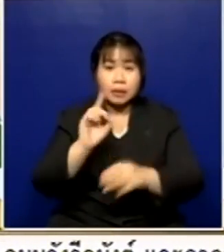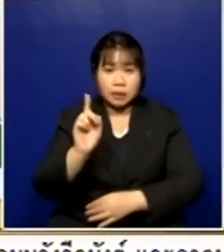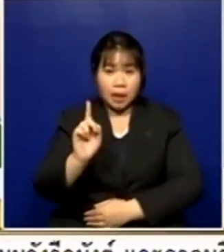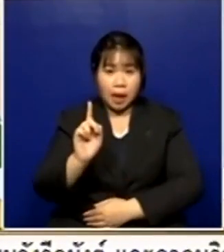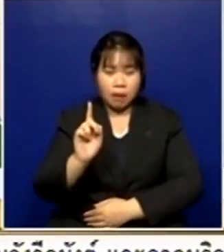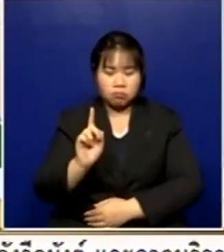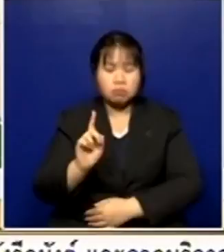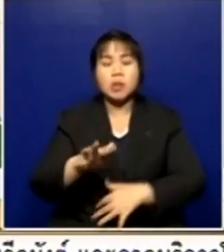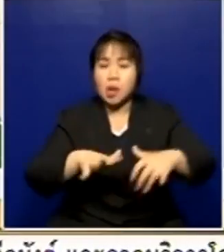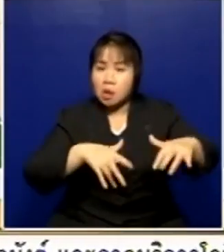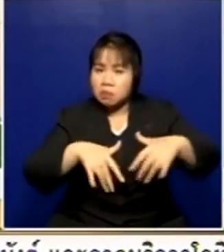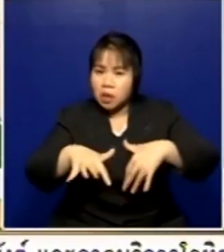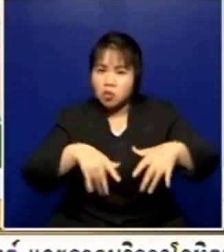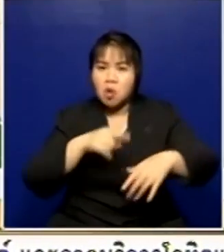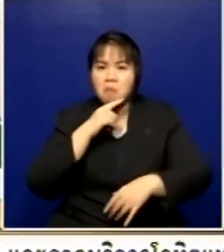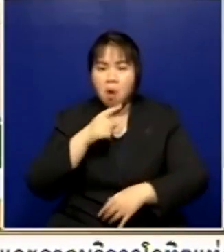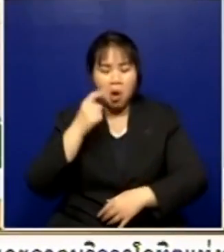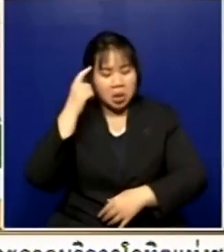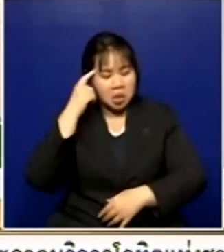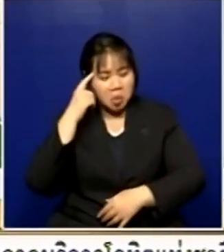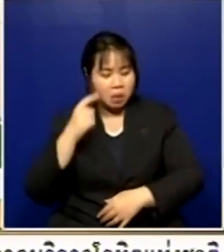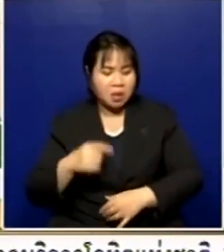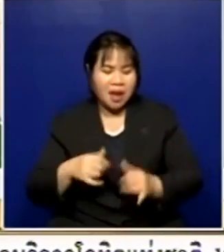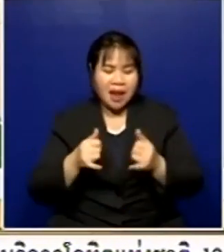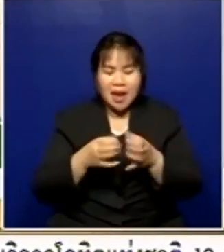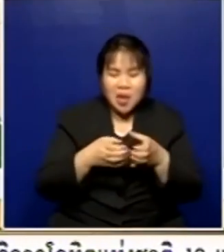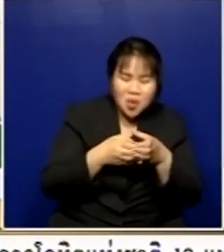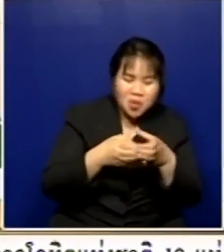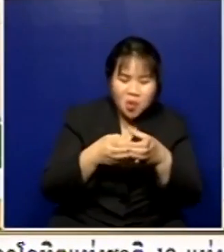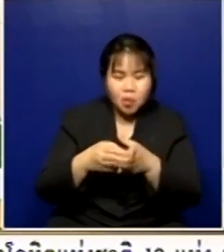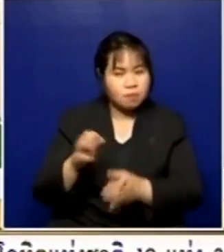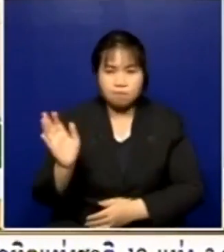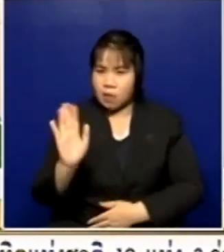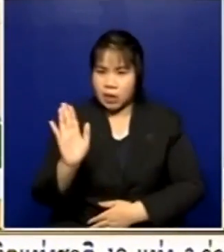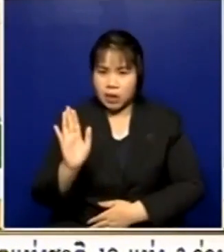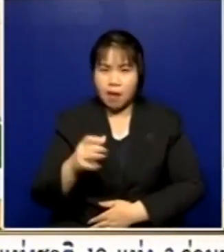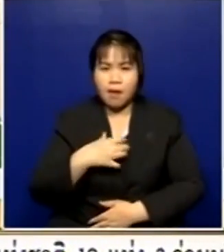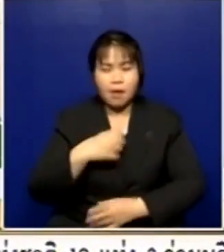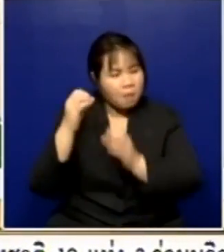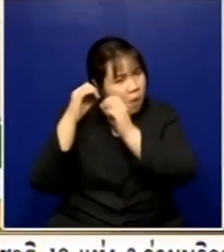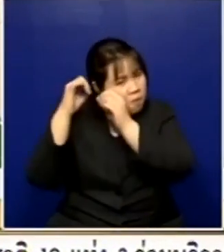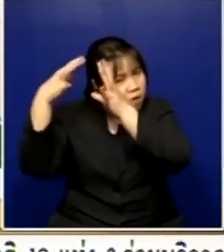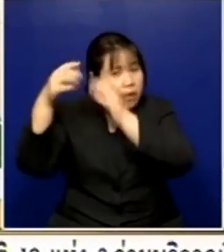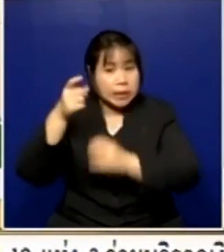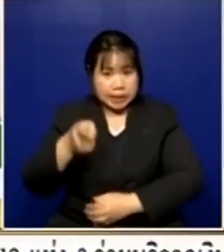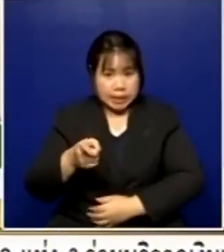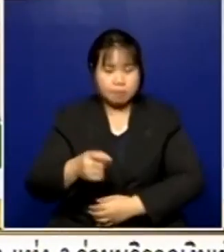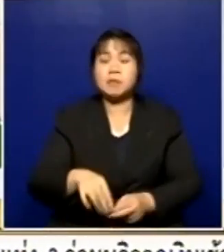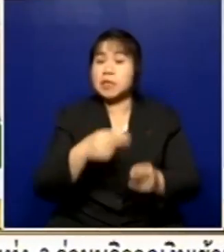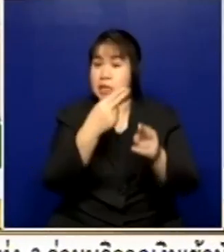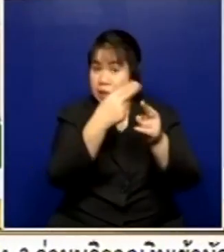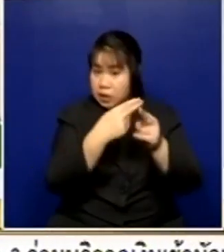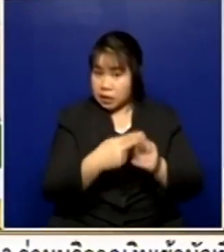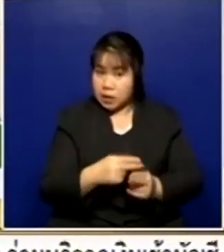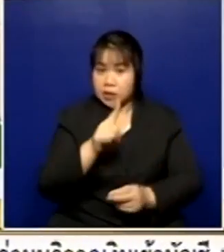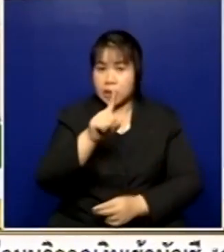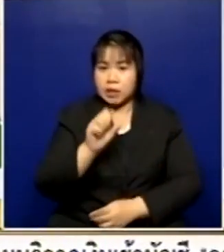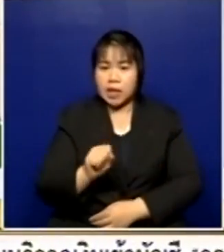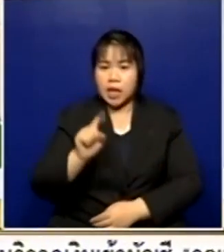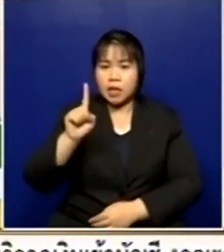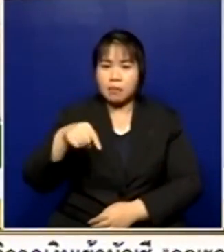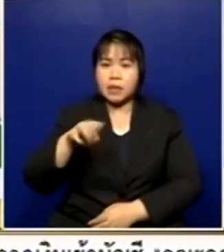ประชาชนไม่ได้มาเล่นๆและไม่ยอมให้เป็นเพียงฝันลมลมๆรายชื่อหนึ่งแสน